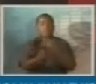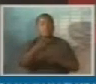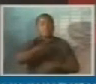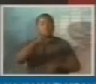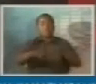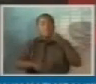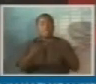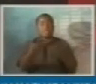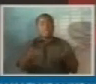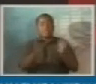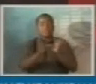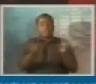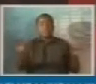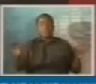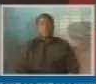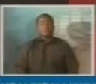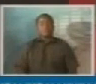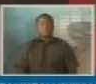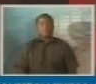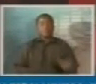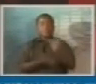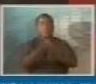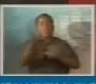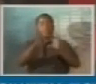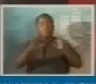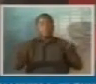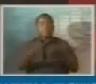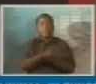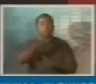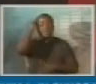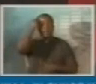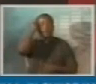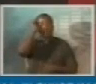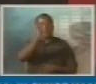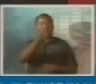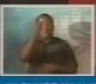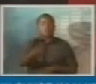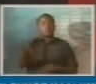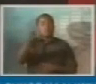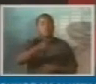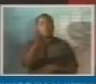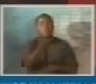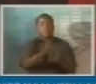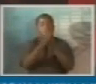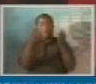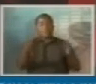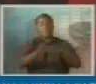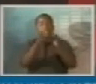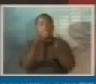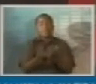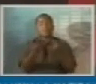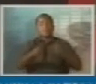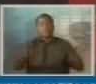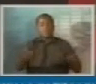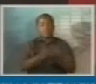wanasiasa tumeshawagawa. Tungeanza vema tukapata mawazo yao, watu waliokuja independent hapa bila chama, tungeweza